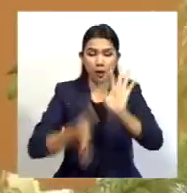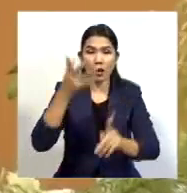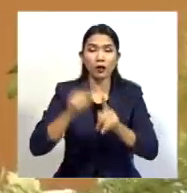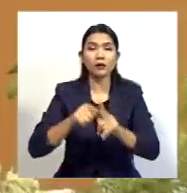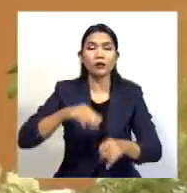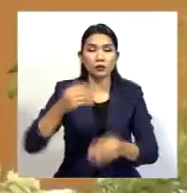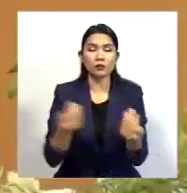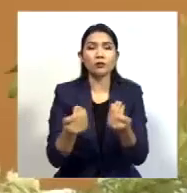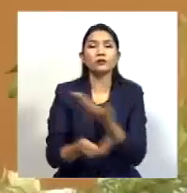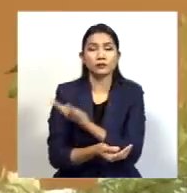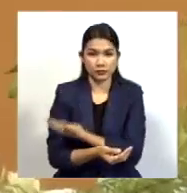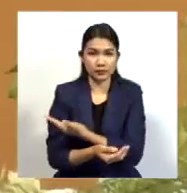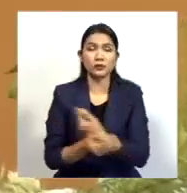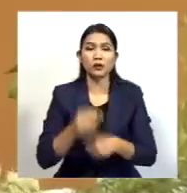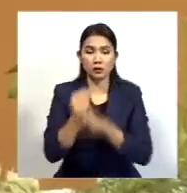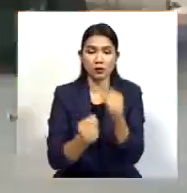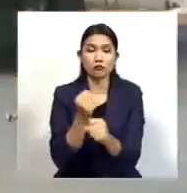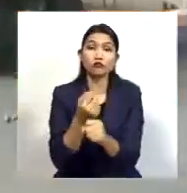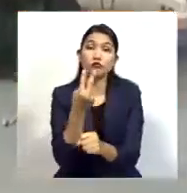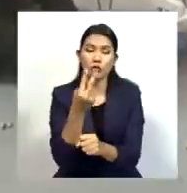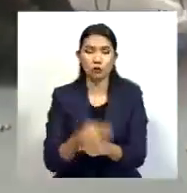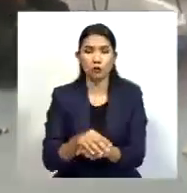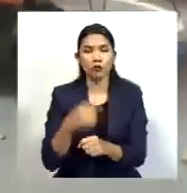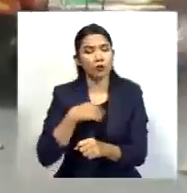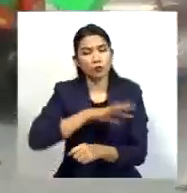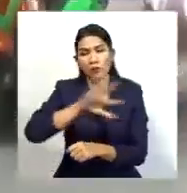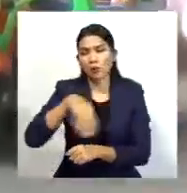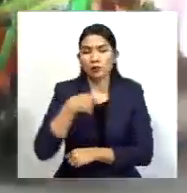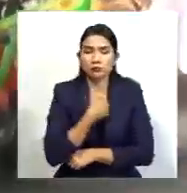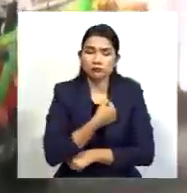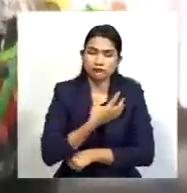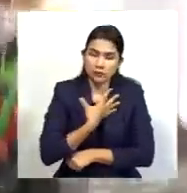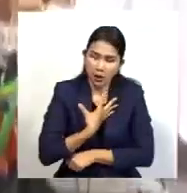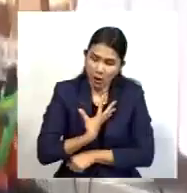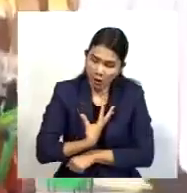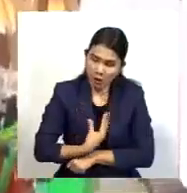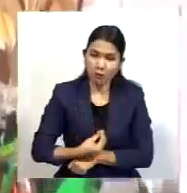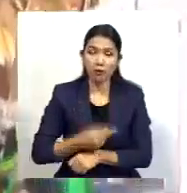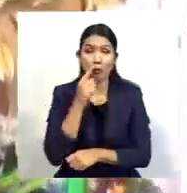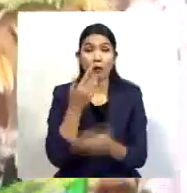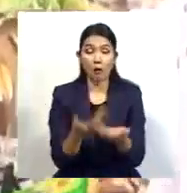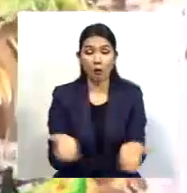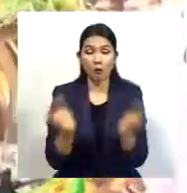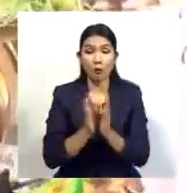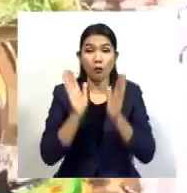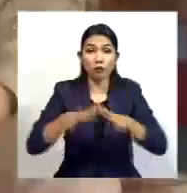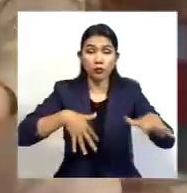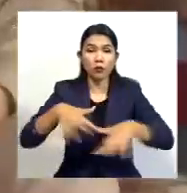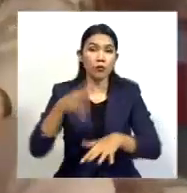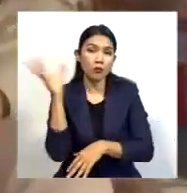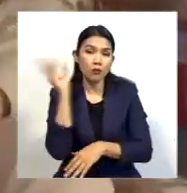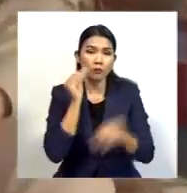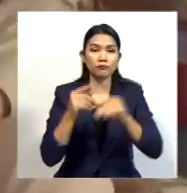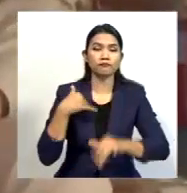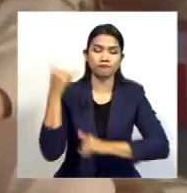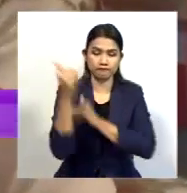ททันอายุ2ขวบเศษนะคะบรรยากาศเป็นไปด้วยความโศกเศร้าทางครอบครัวญาติพี่น้องแล้วก็ประชาชนที่ทราบข่าวเดินทางม